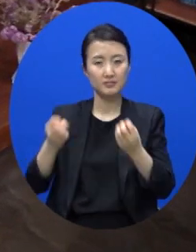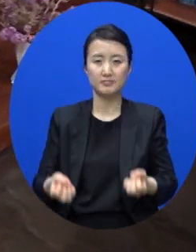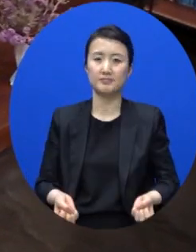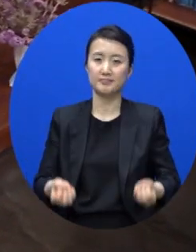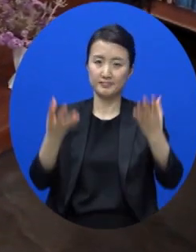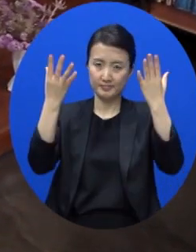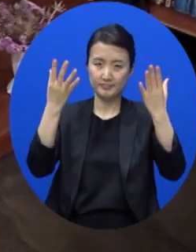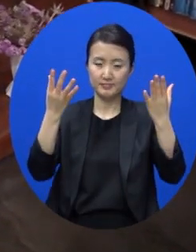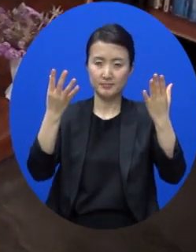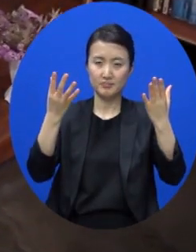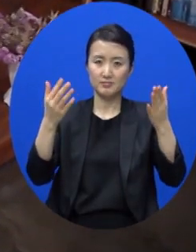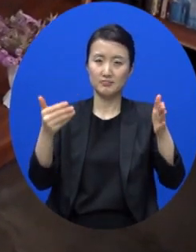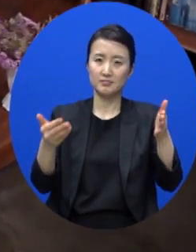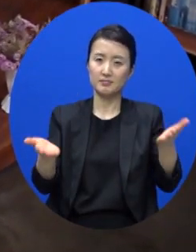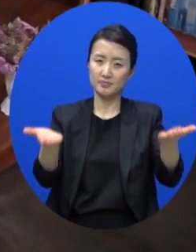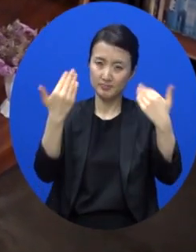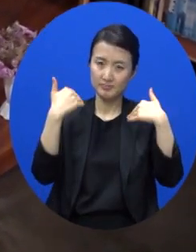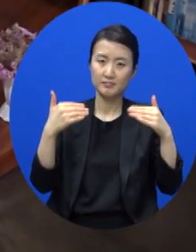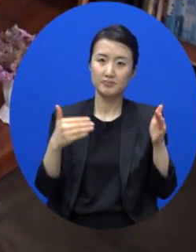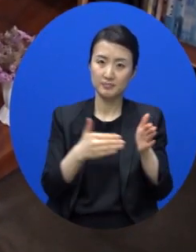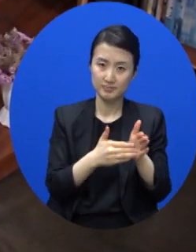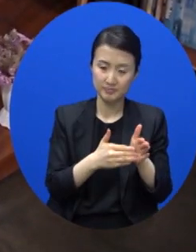유치하고 그리고